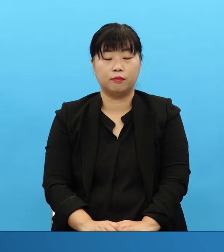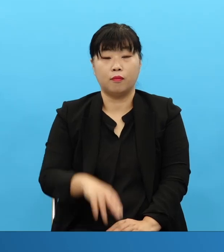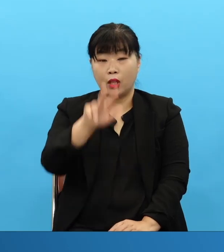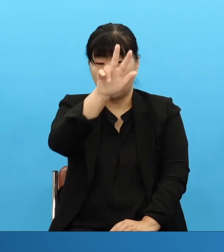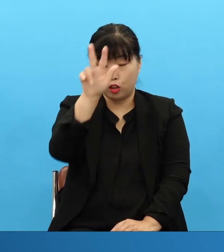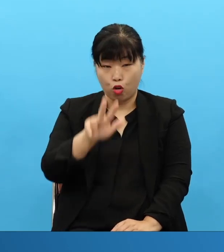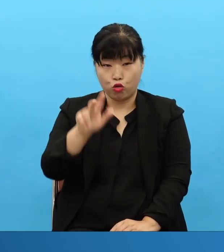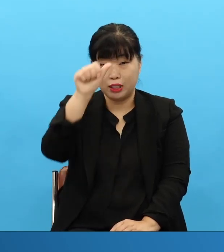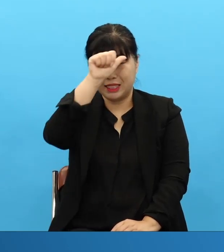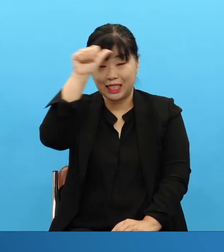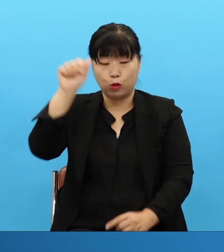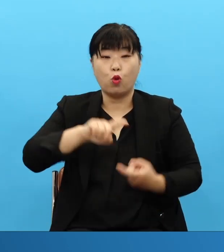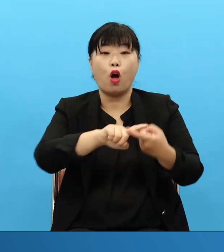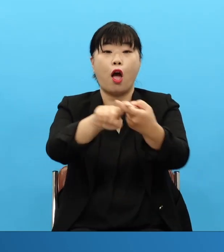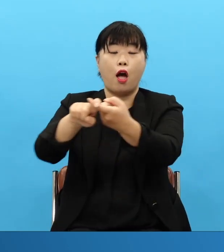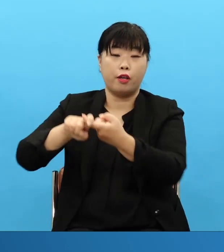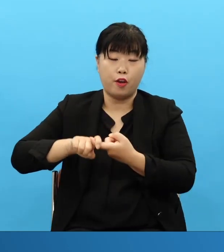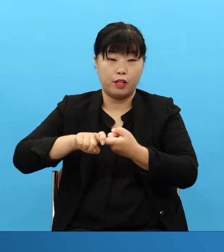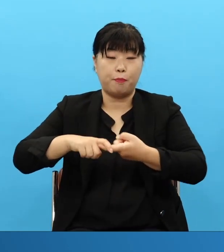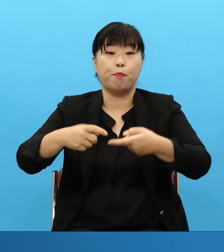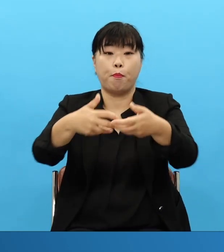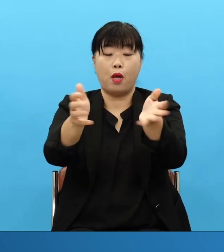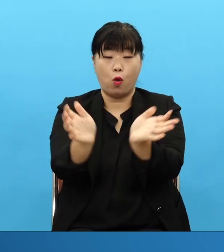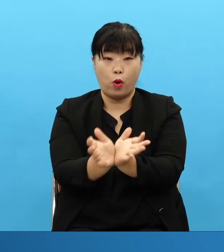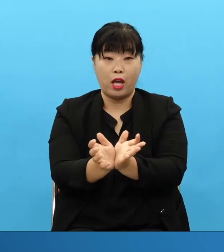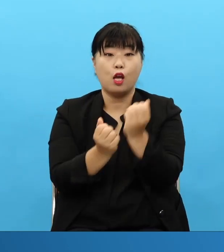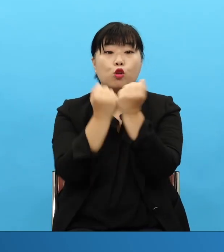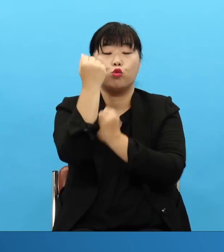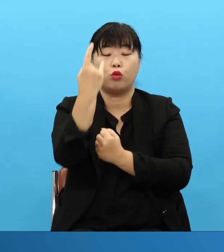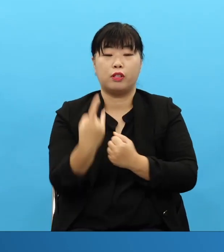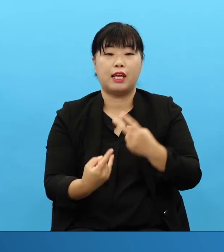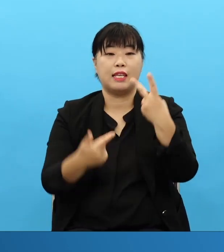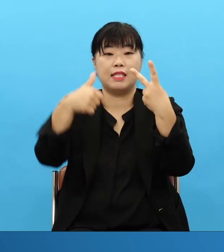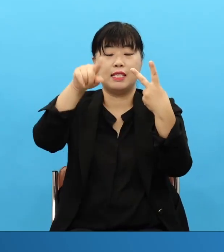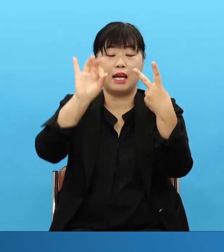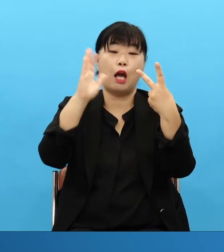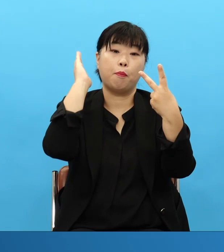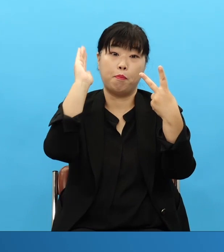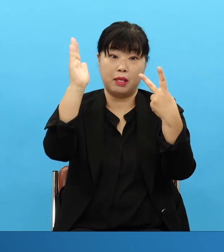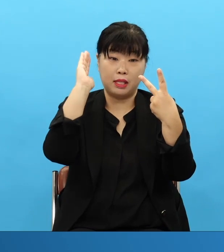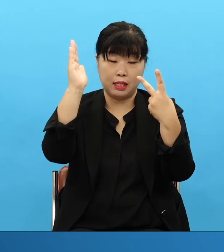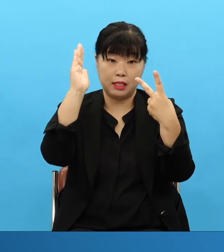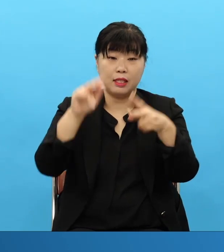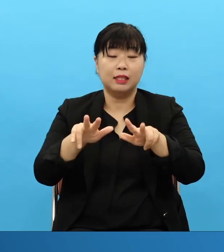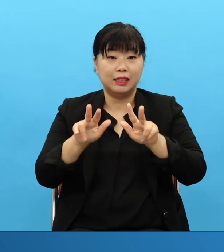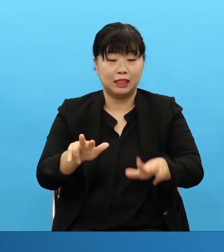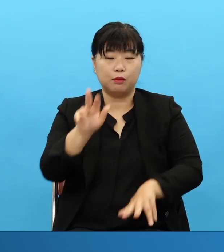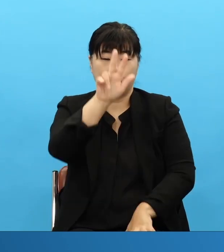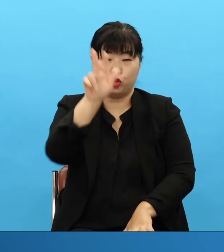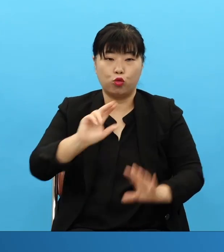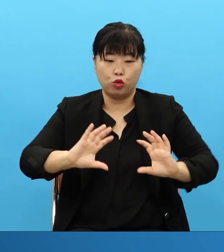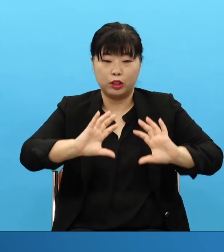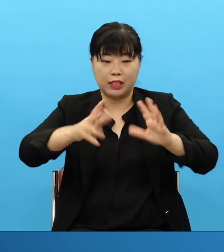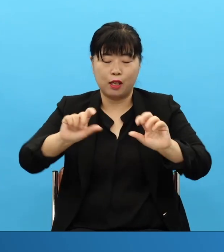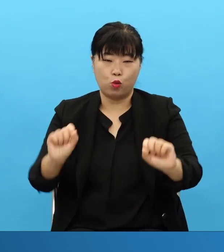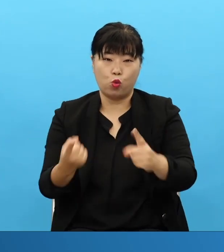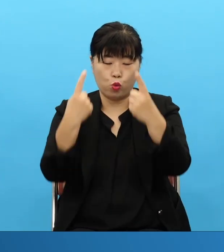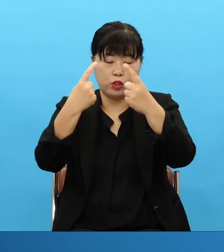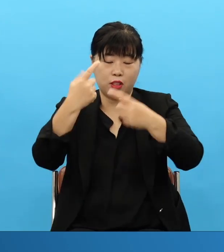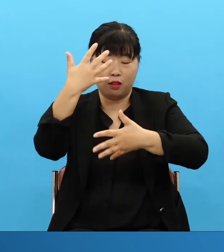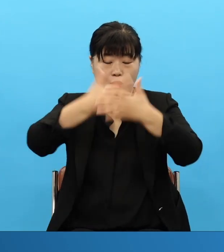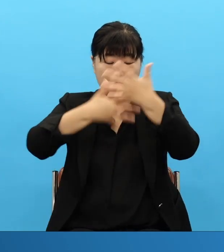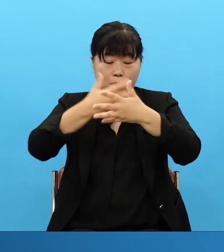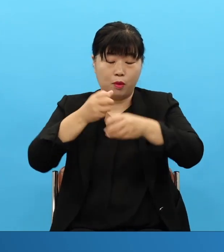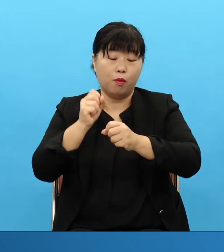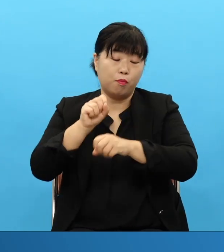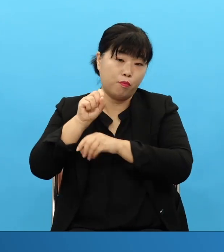전국 장로연합회 수련회 이강 메시지는 전국과 전 세계에 동시에 생중계